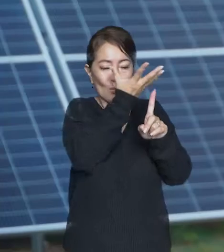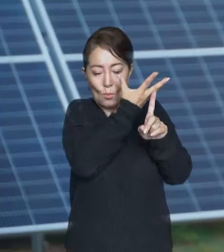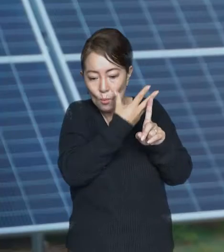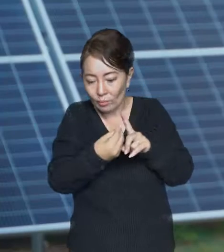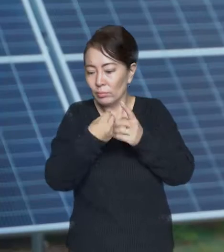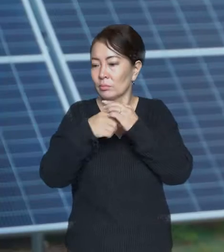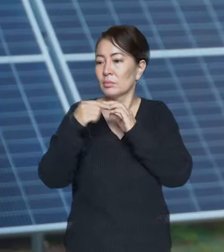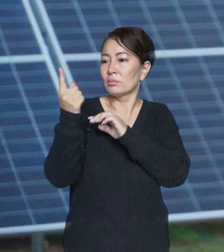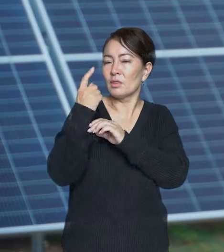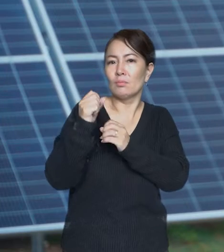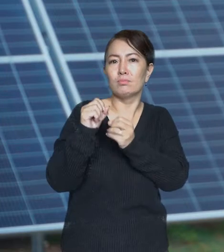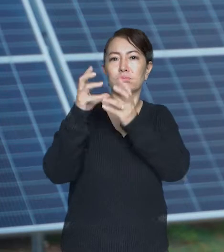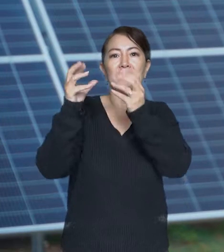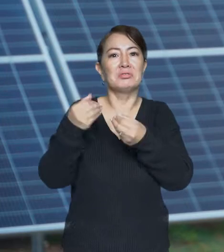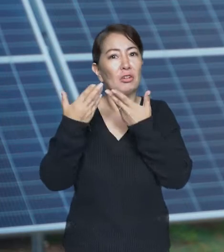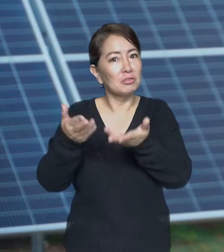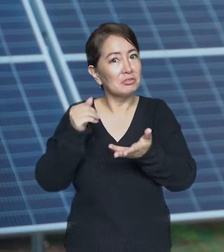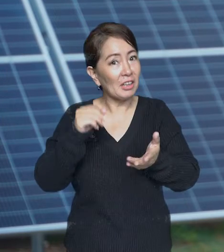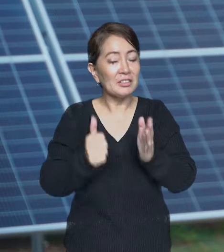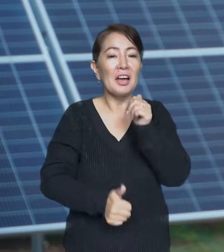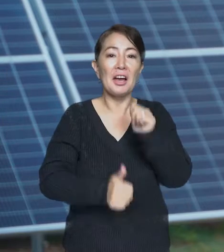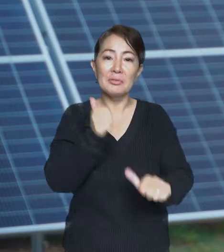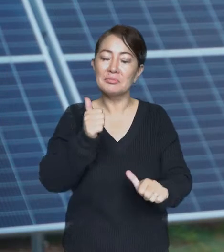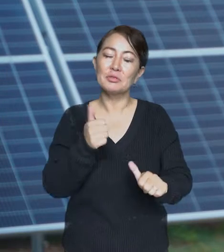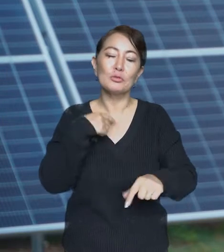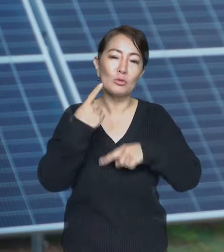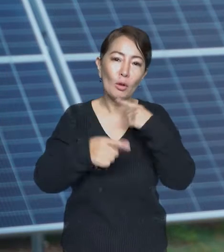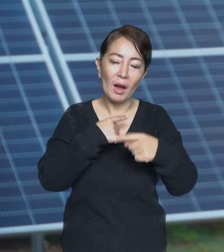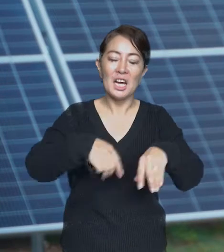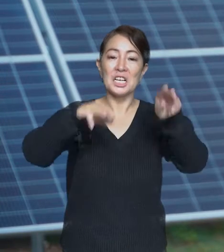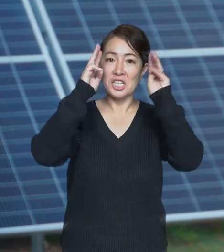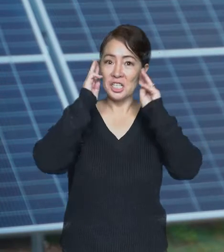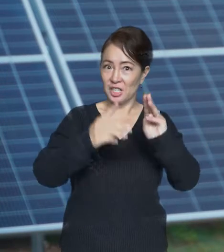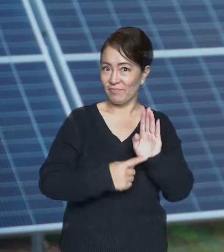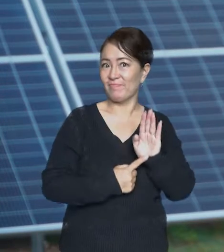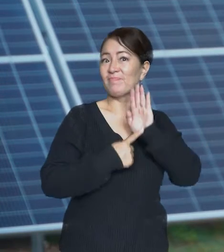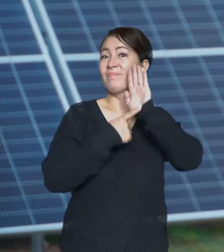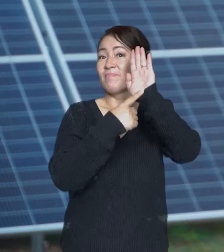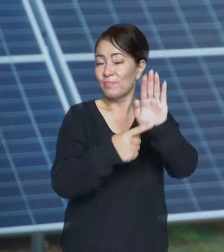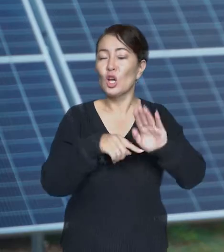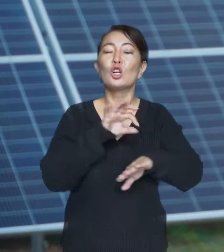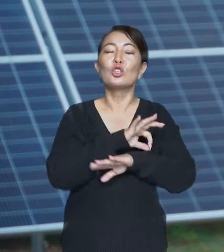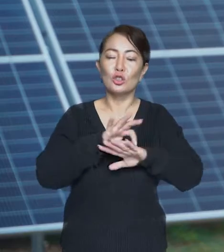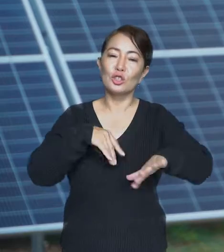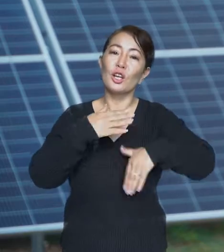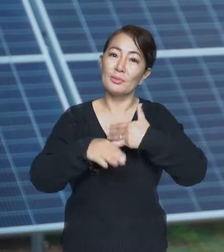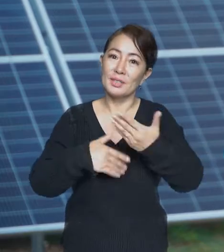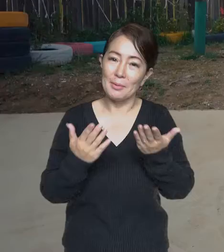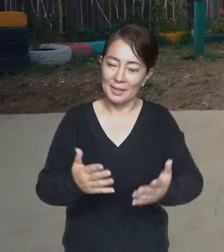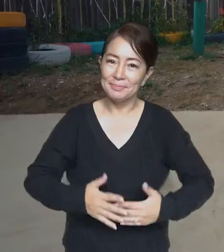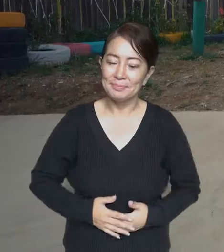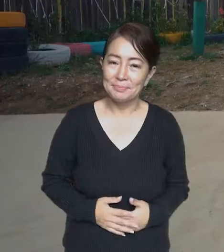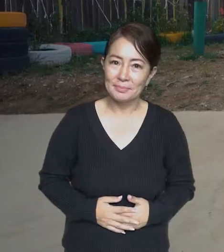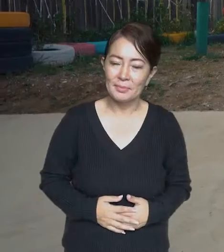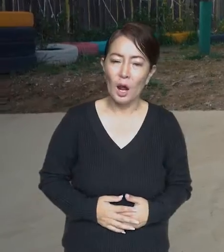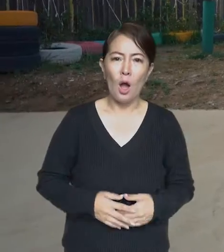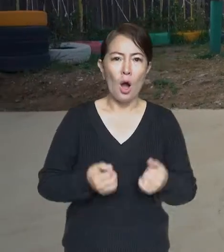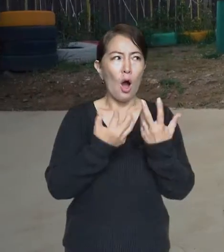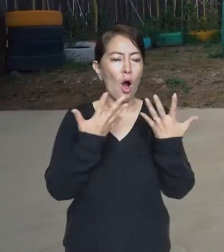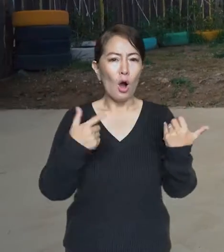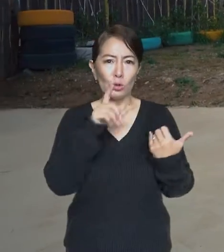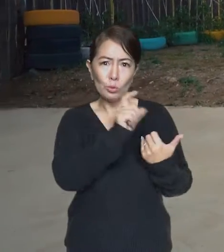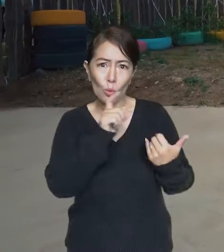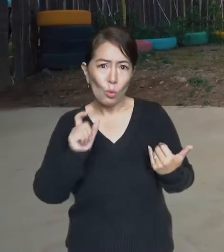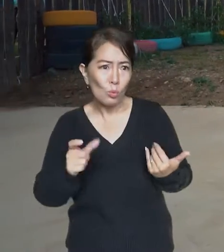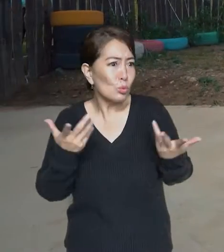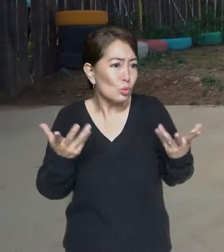төслийг хэрэглээнд нь хэрхэн амжилттай хэрэгжүүлэх боломжтой талаар шийдлийг дэлгэрүүлэх ийм төслийг хэрэгжүүлж байгаамаа. Олон хүмүүсийн